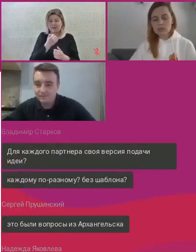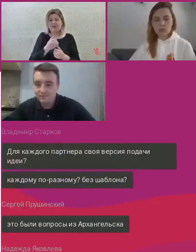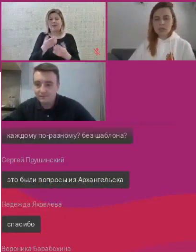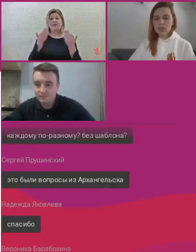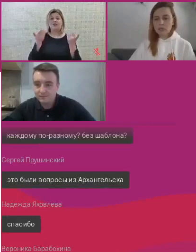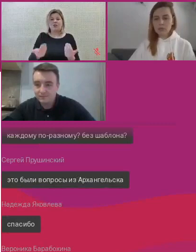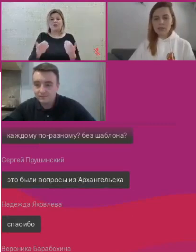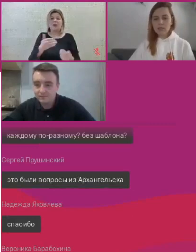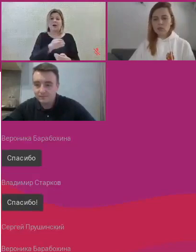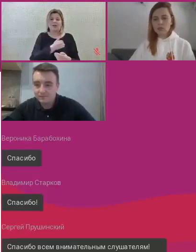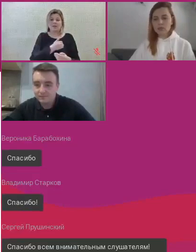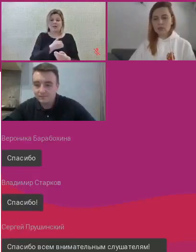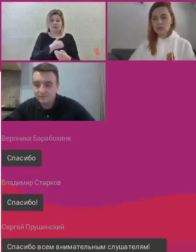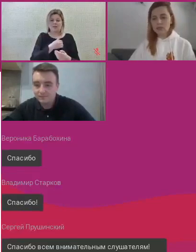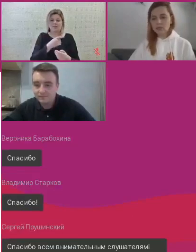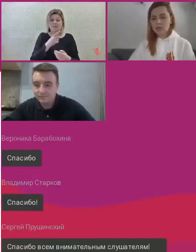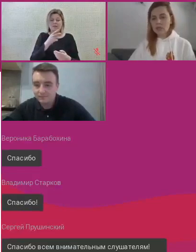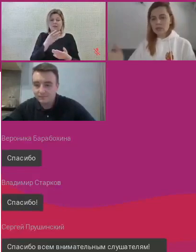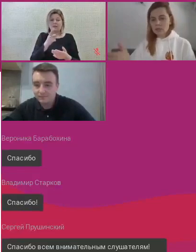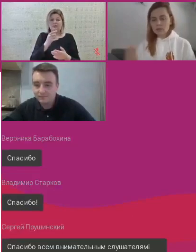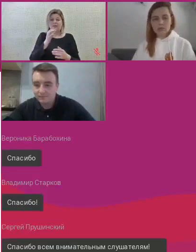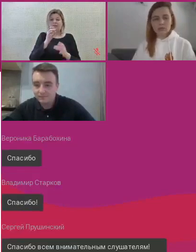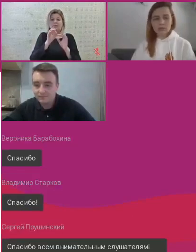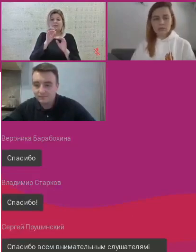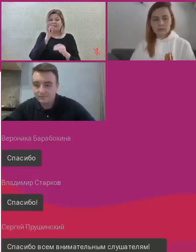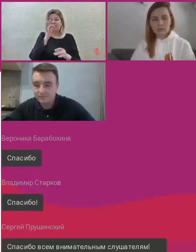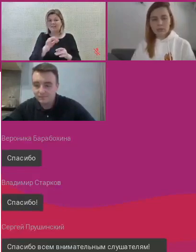хотела просто свой Инстаграм обозначить, чтобы